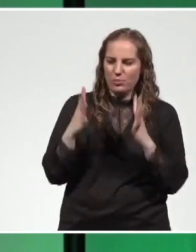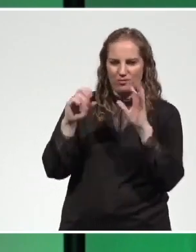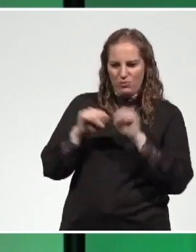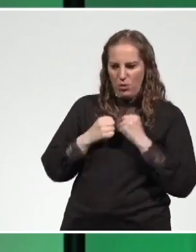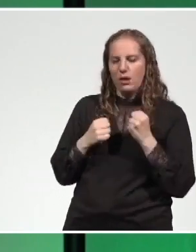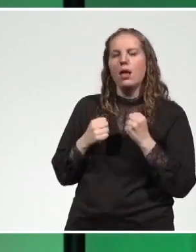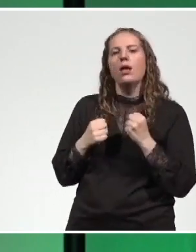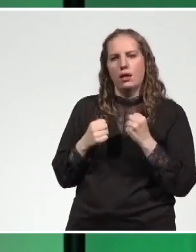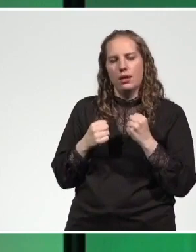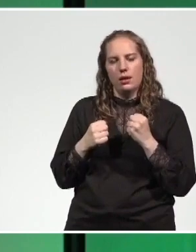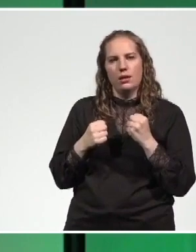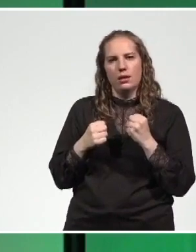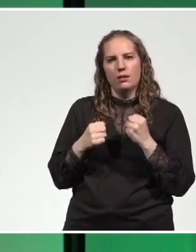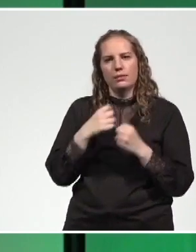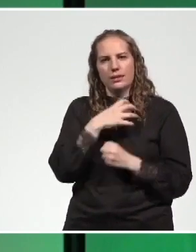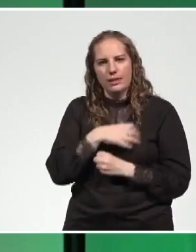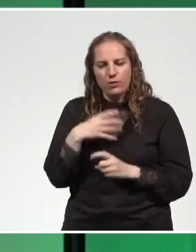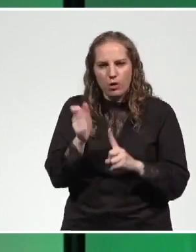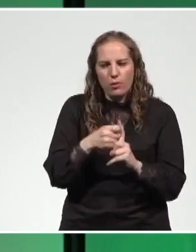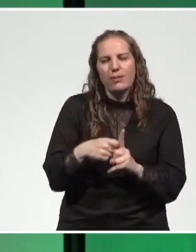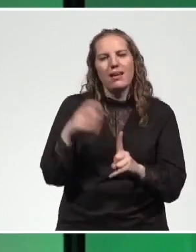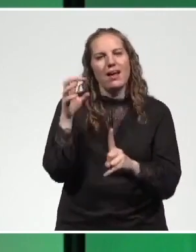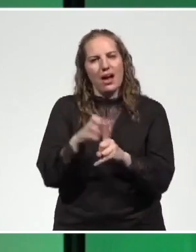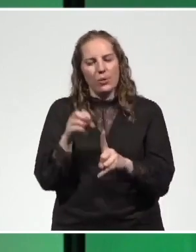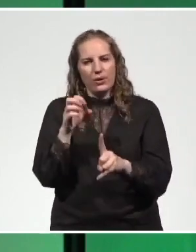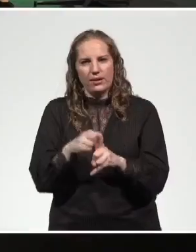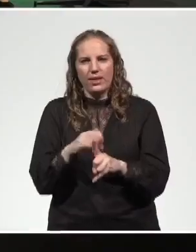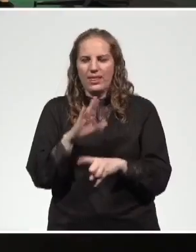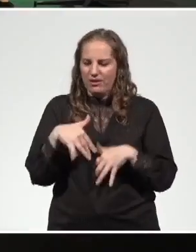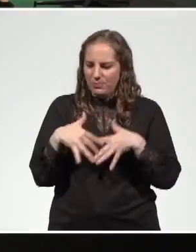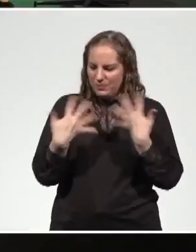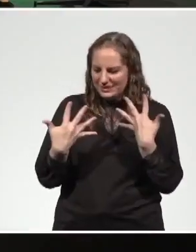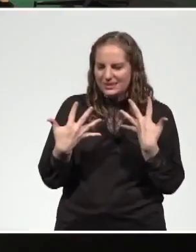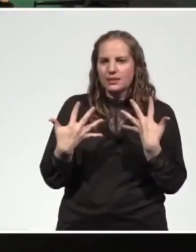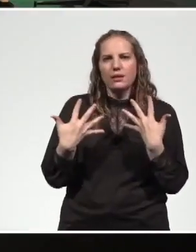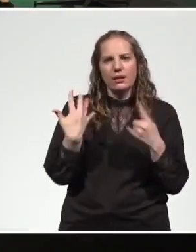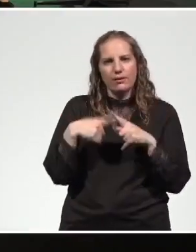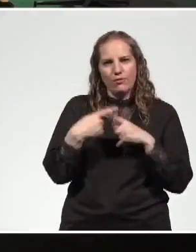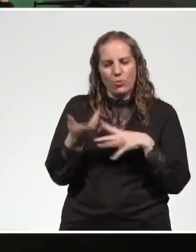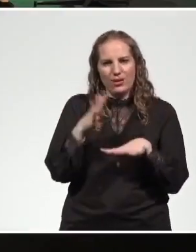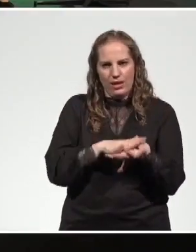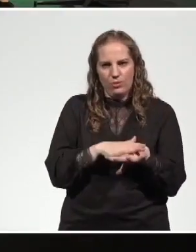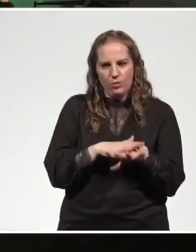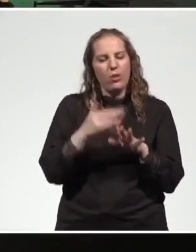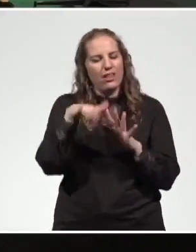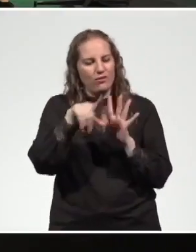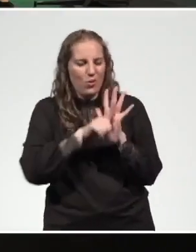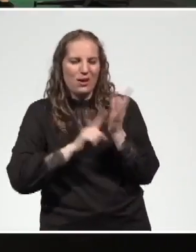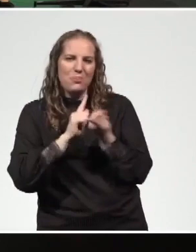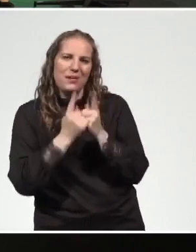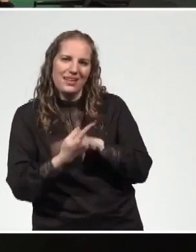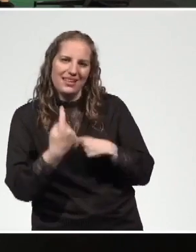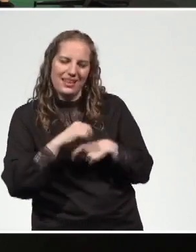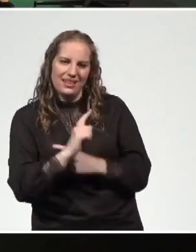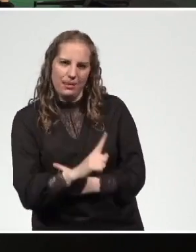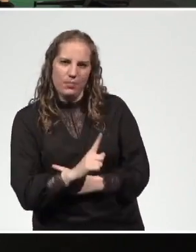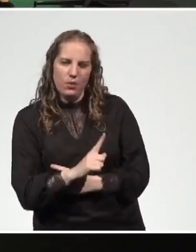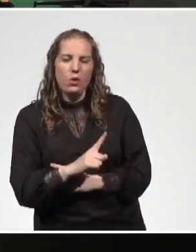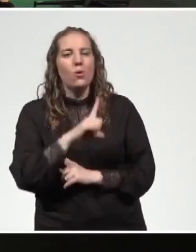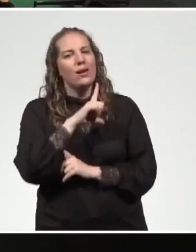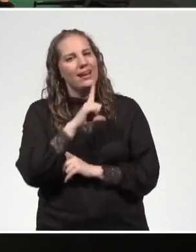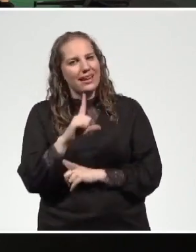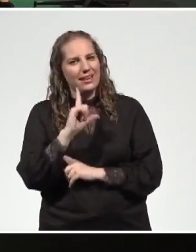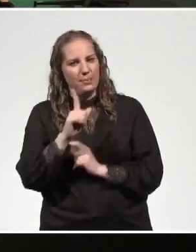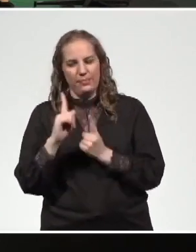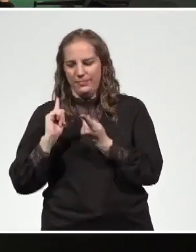ofbeldi, kynferðisofbeldi og áreitni með skýrum lagabreytingum, en þetta snýst líka framkvæmdina á því þeim breytingum